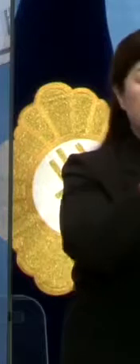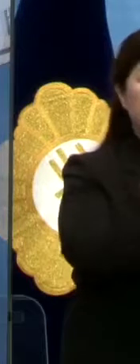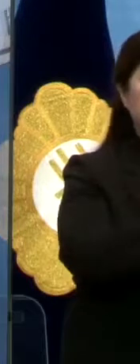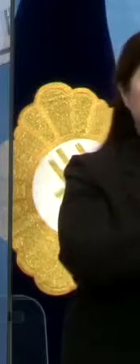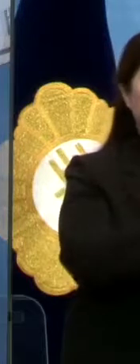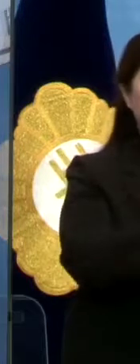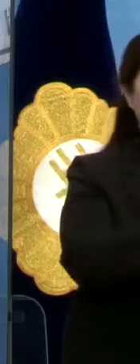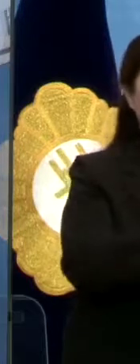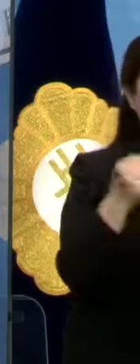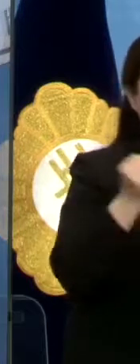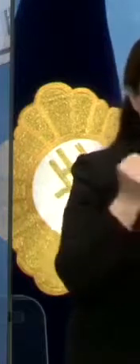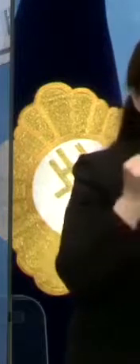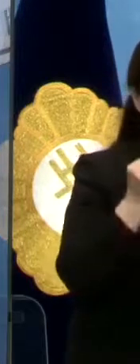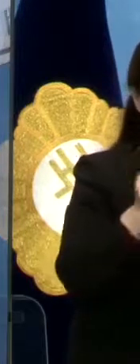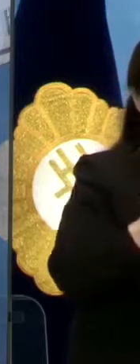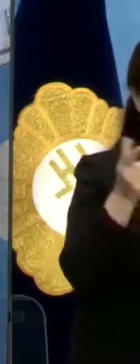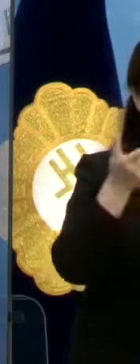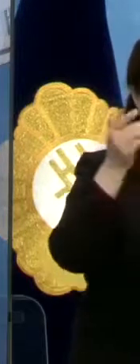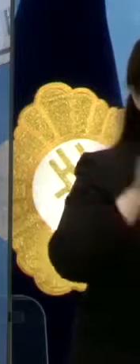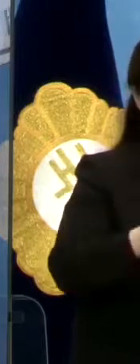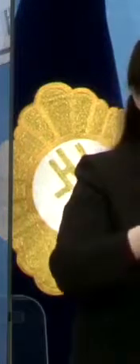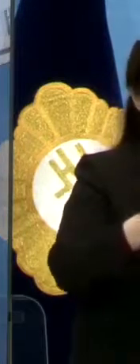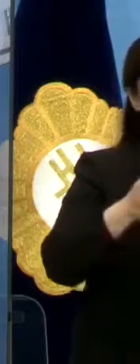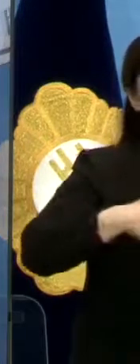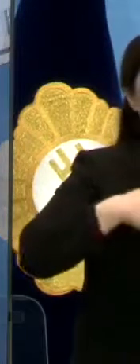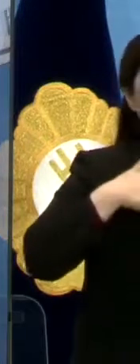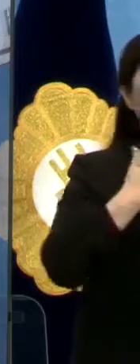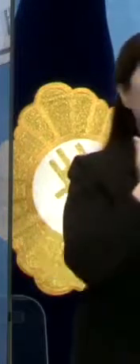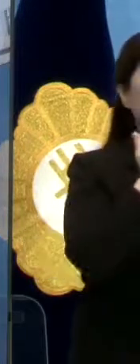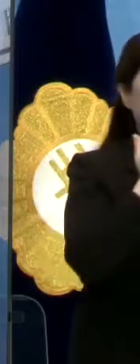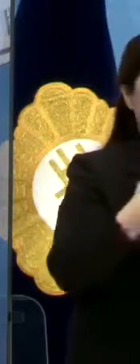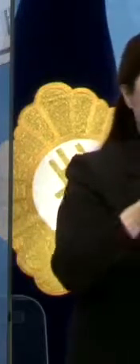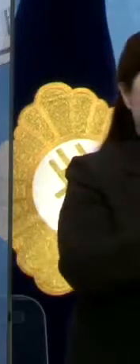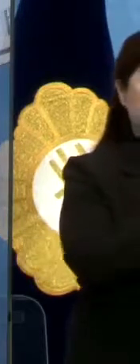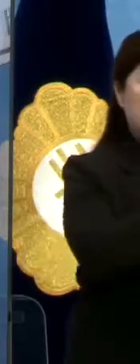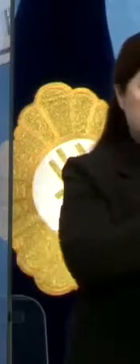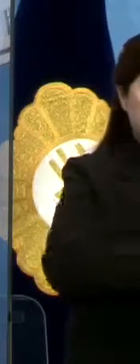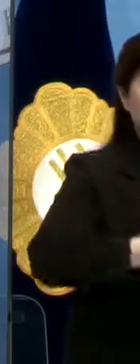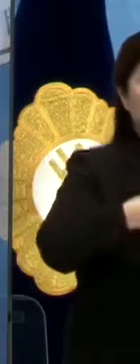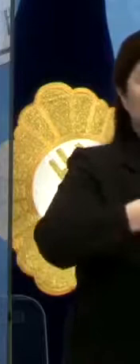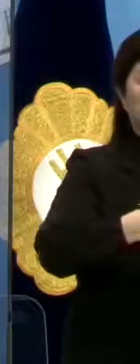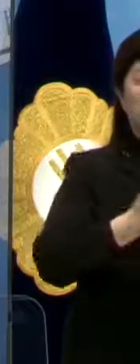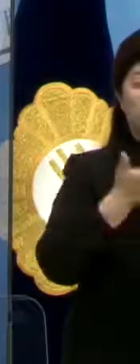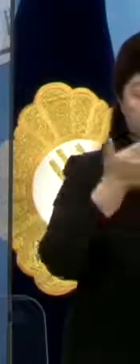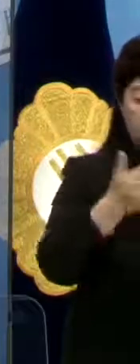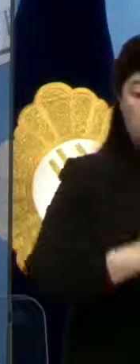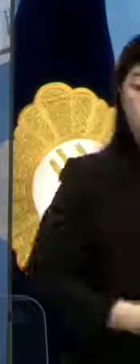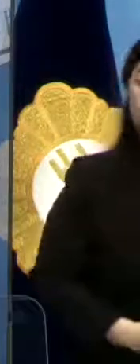추운 겨울이지만 봄을 기다리며 함께 견뎌나갑시다. 감사합니다.